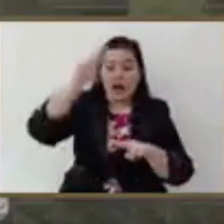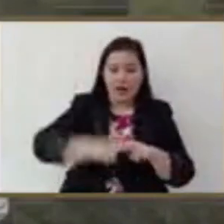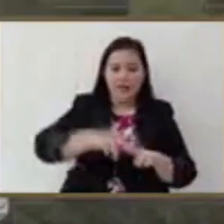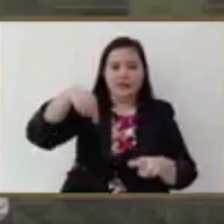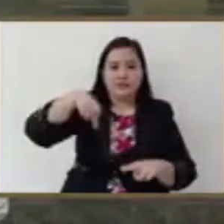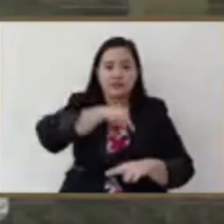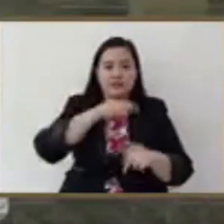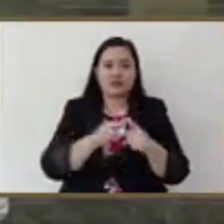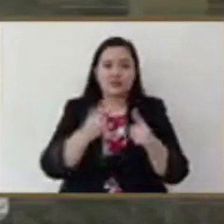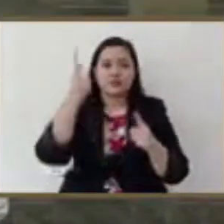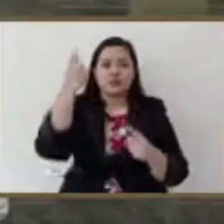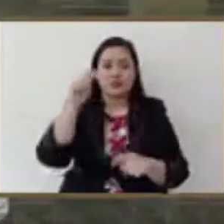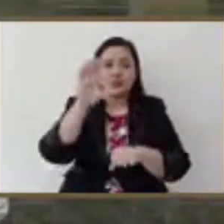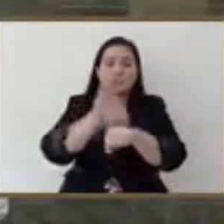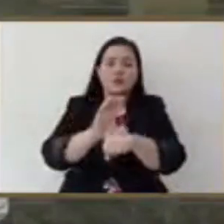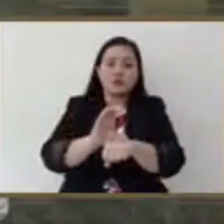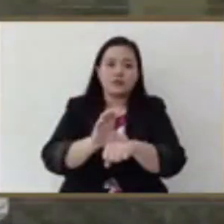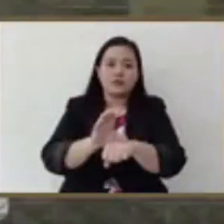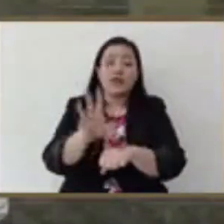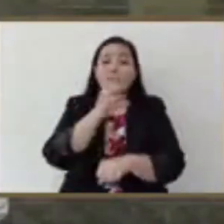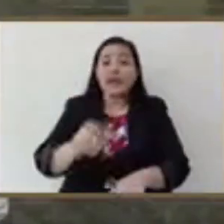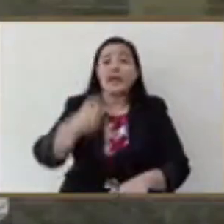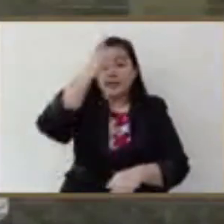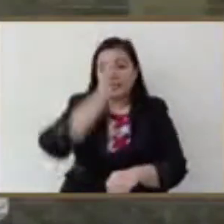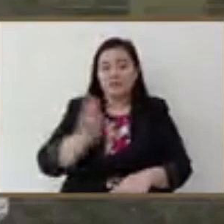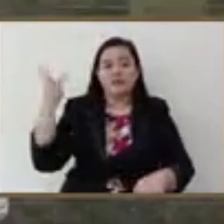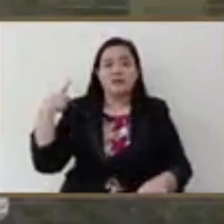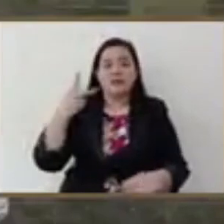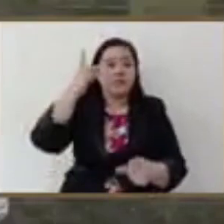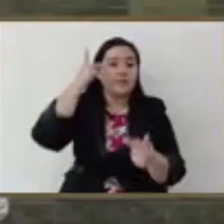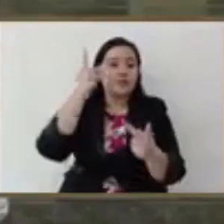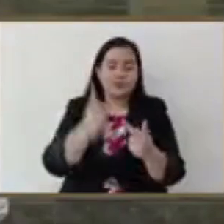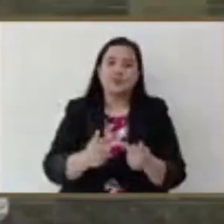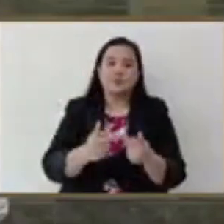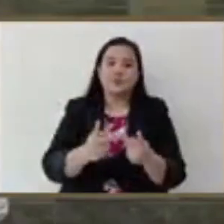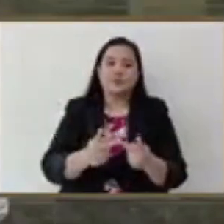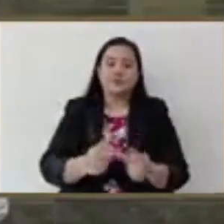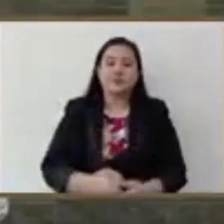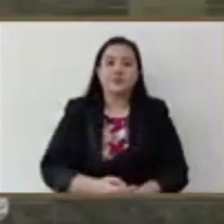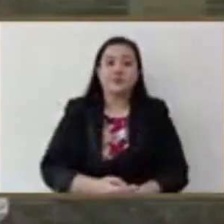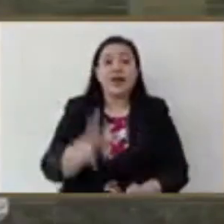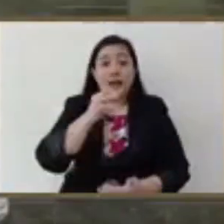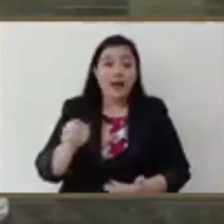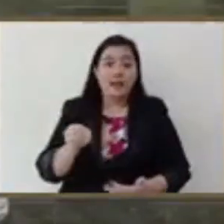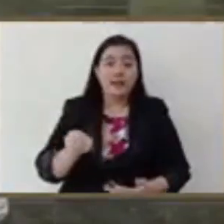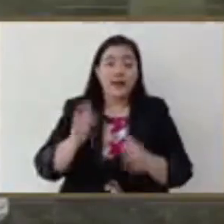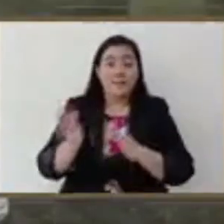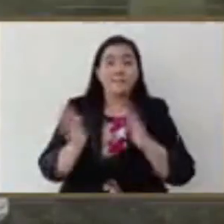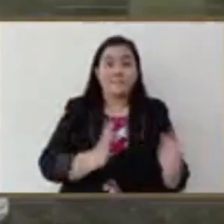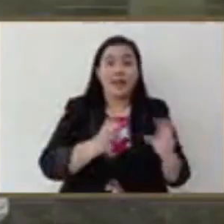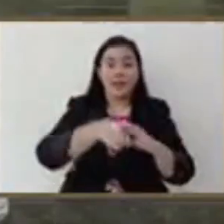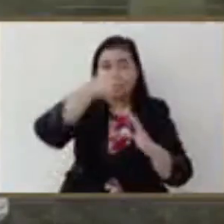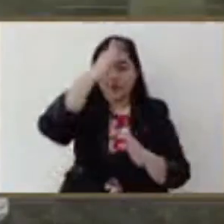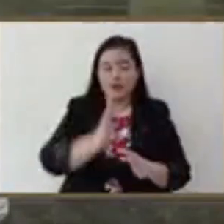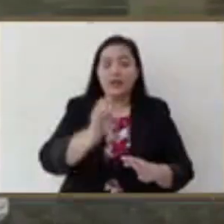mo. You see, because the plan of God is always through the church. See, now,